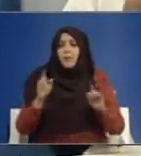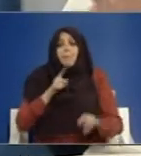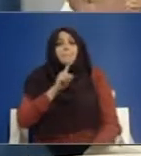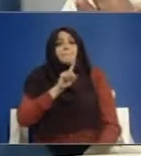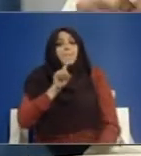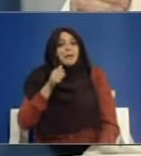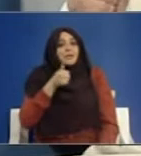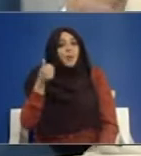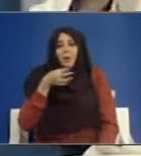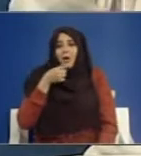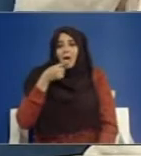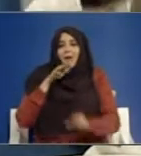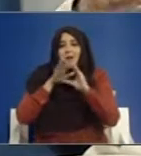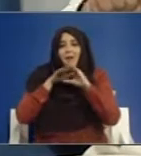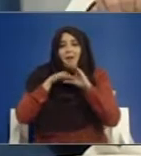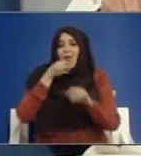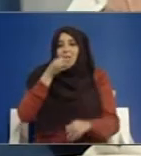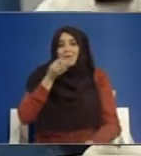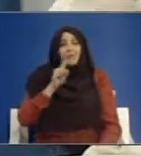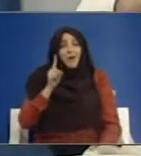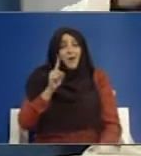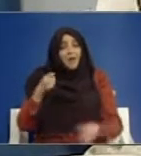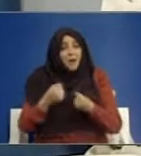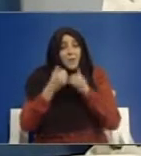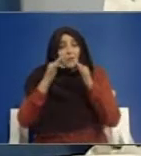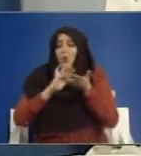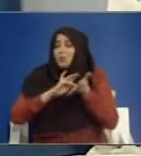فقط، هذا هو الذكر، أن تذكره عند